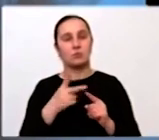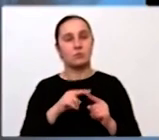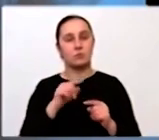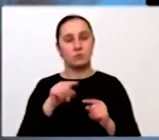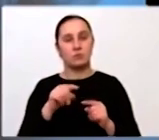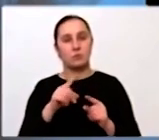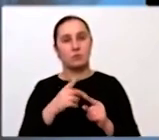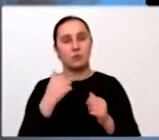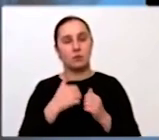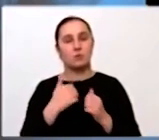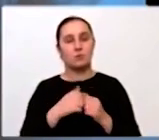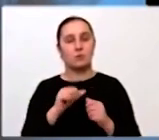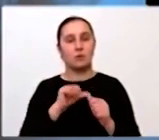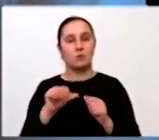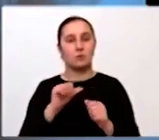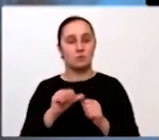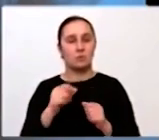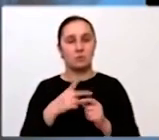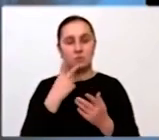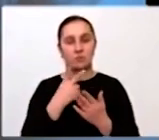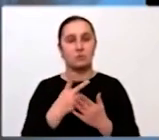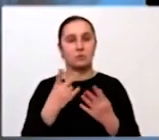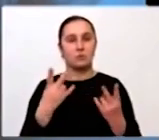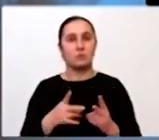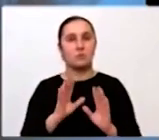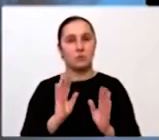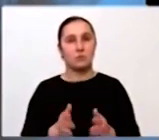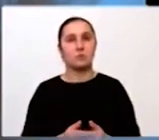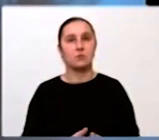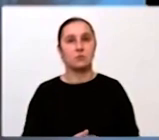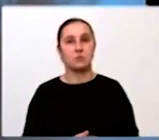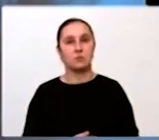bunu har birini alohida-alohida ko'rinishga keltirib olishimiz kerak bo'ladi.